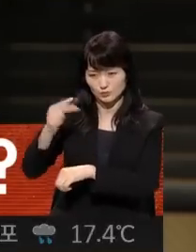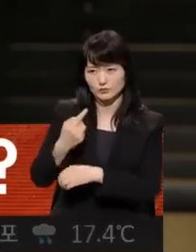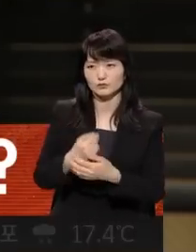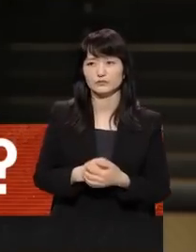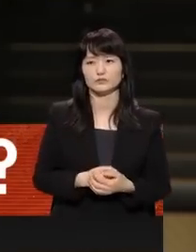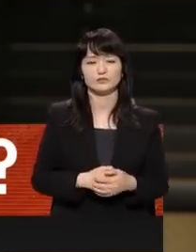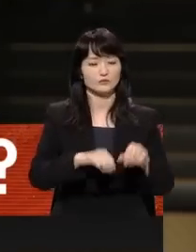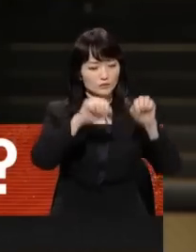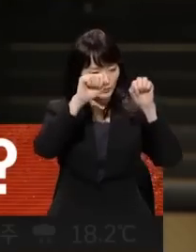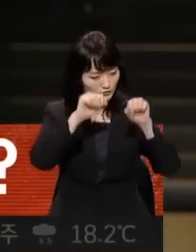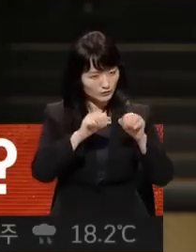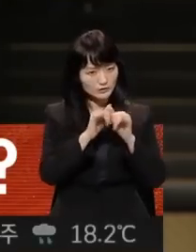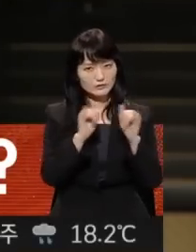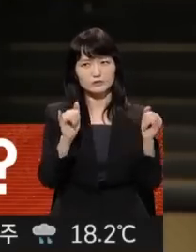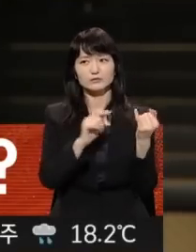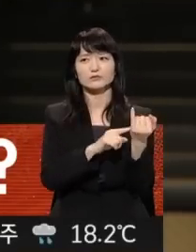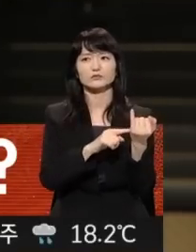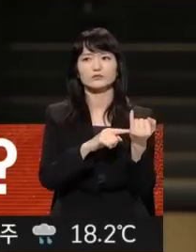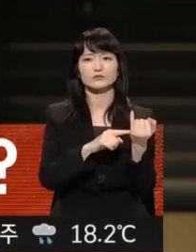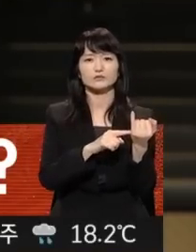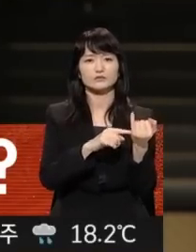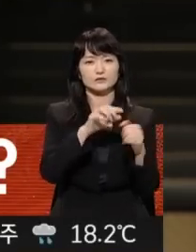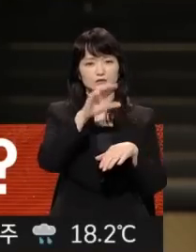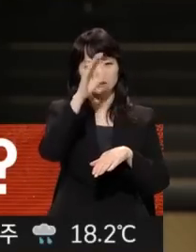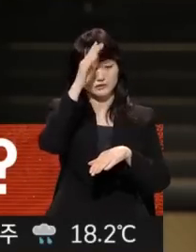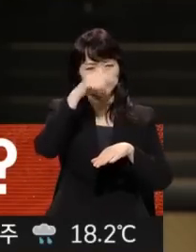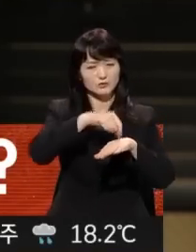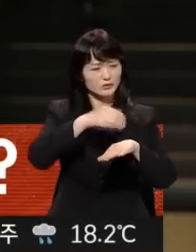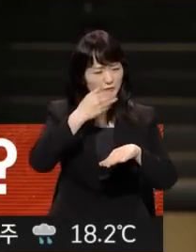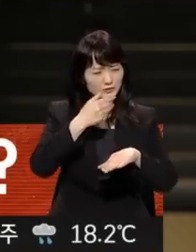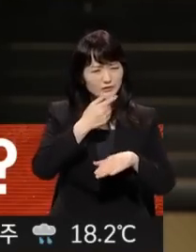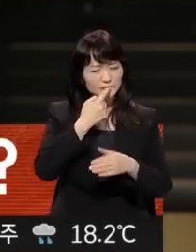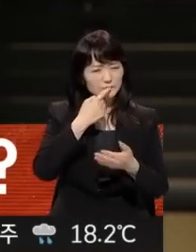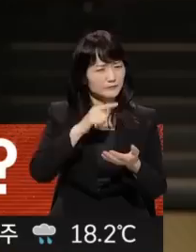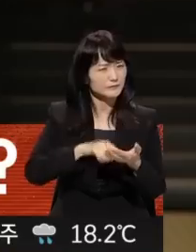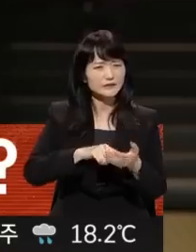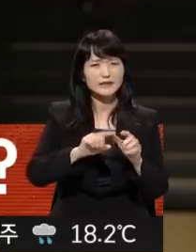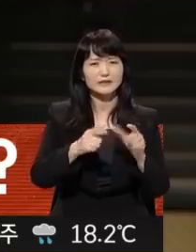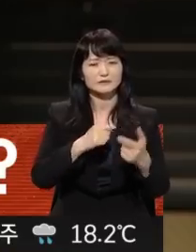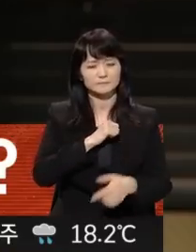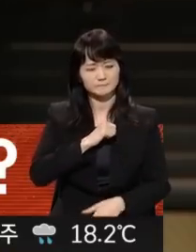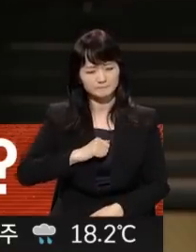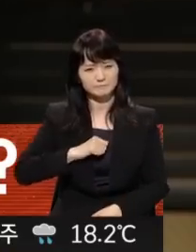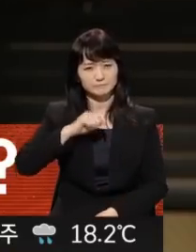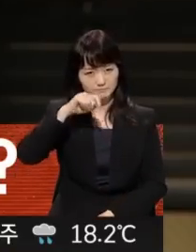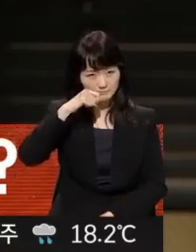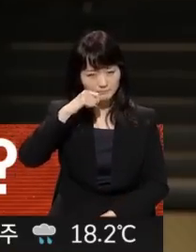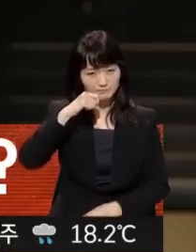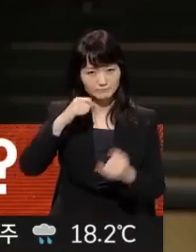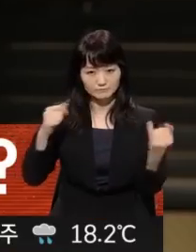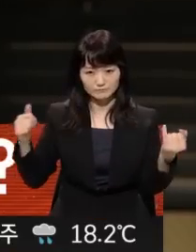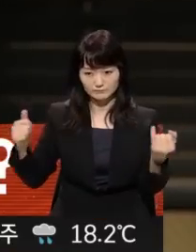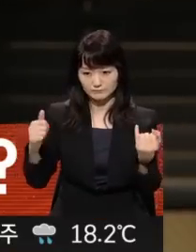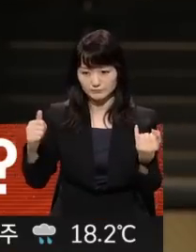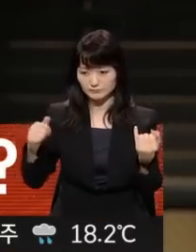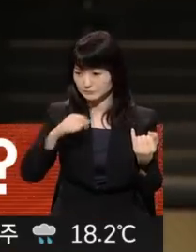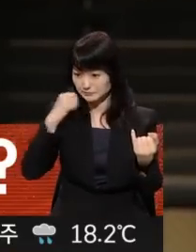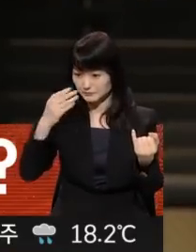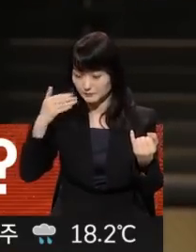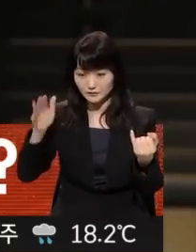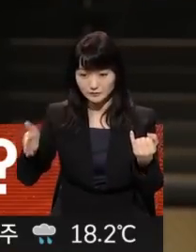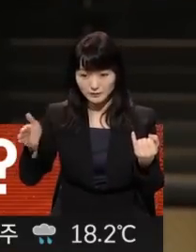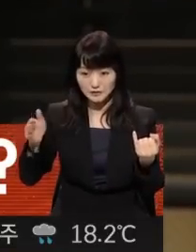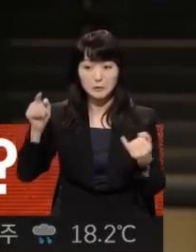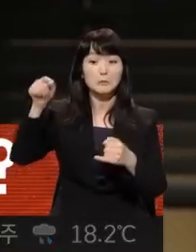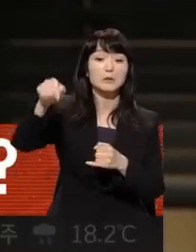분들도 본인들도 닭고기 먹는 거 쉽지 않지만 꾹꾹 참으면서 먹는 거거든요 그 옆에서 너무 맛있는 거 먹지 말고 그냥 나 그냥 조금 밖에 나서 뭐 먹고